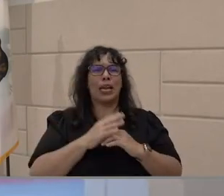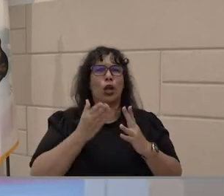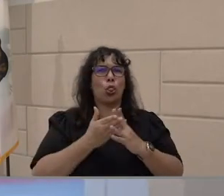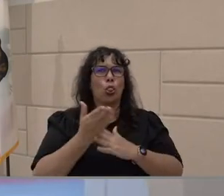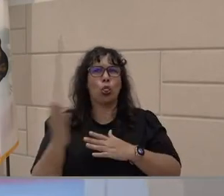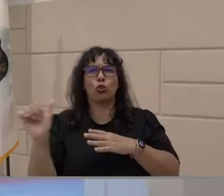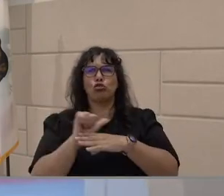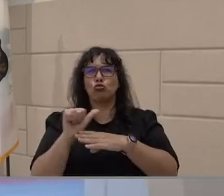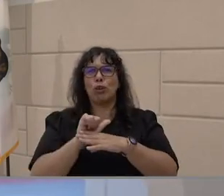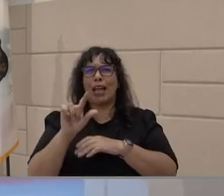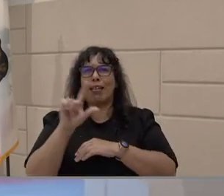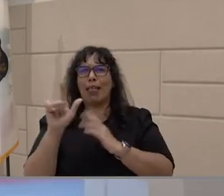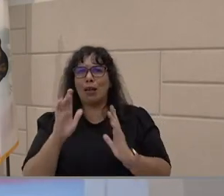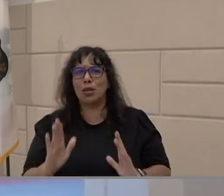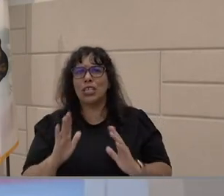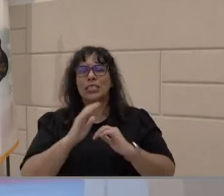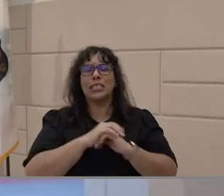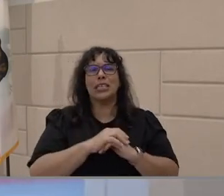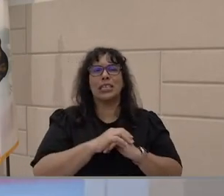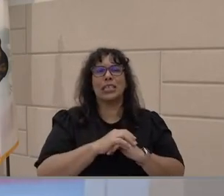ដើម្បីបង្កើតឲ្យសិស្សមានការ